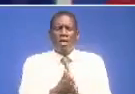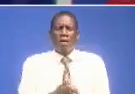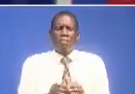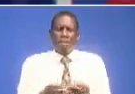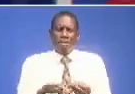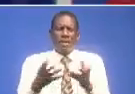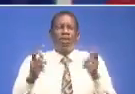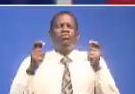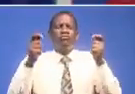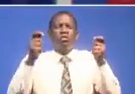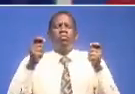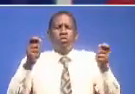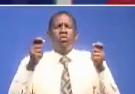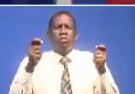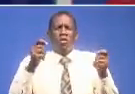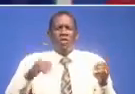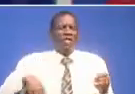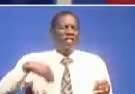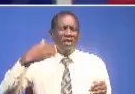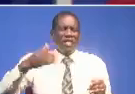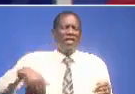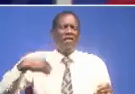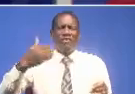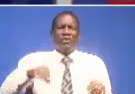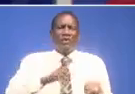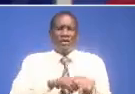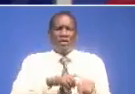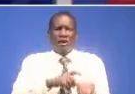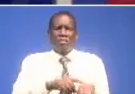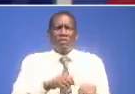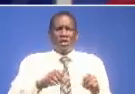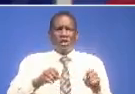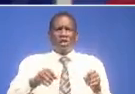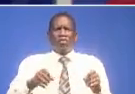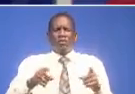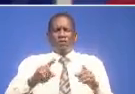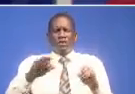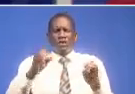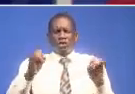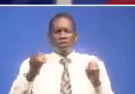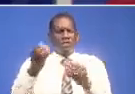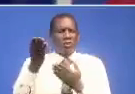si maandamano siku nenda siku rudi, kwenye taarifa funguzi ifuatayo.